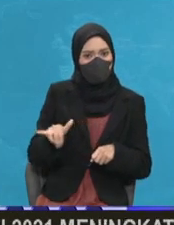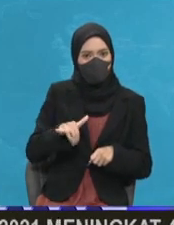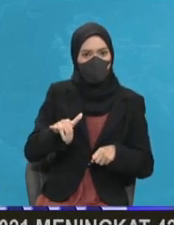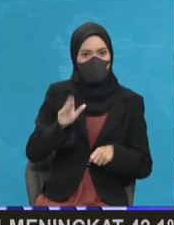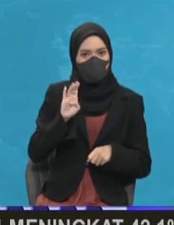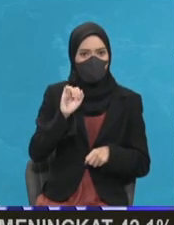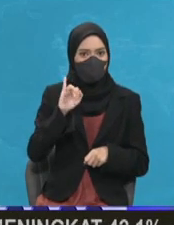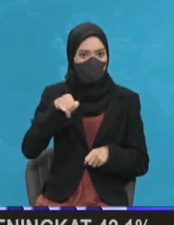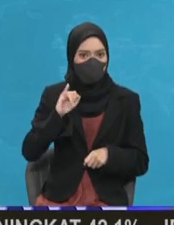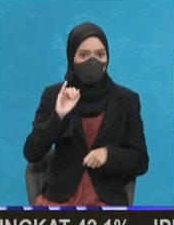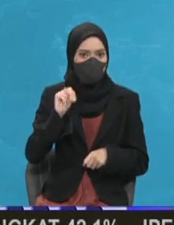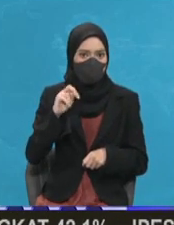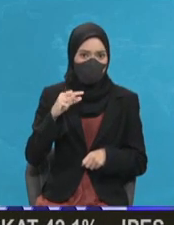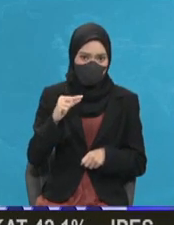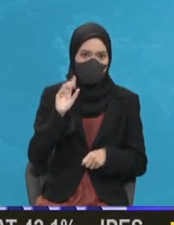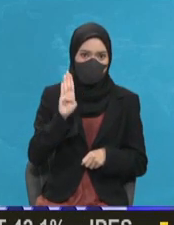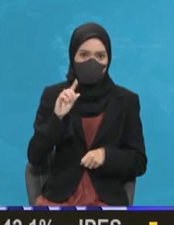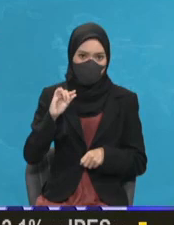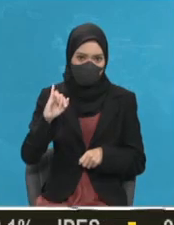make institution DJ